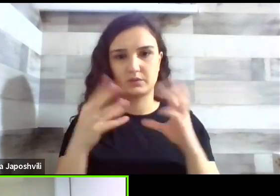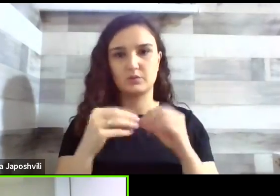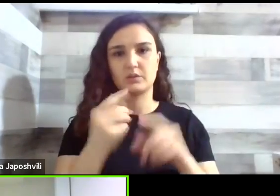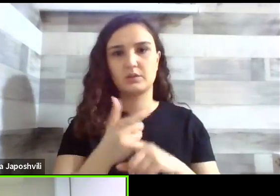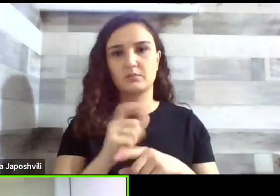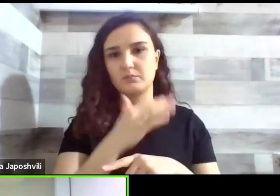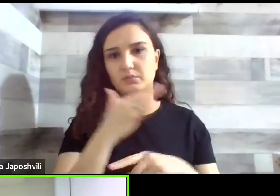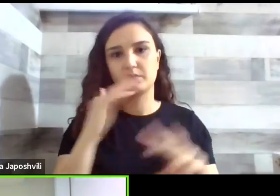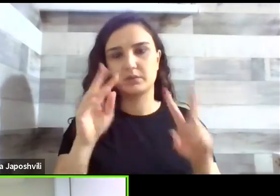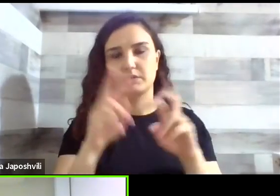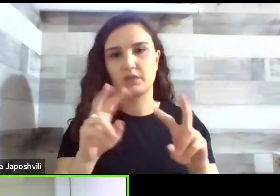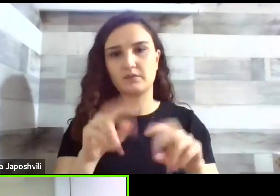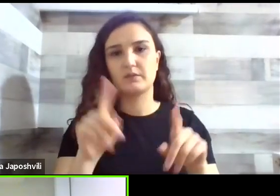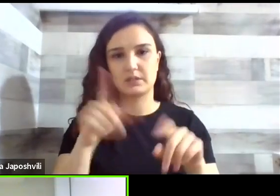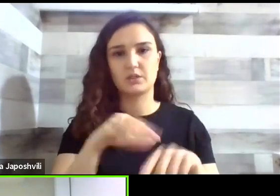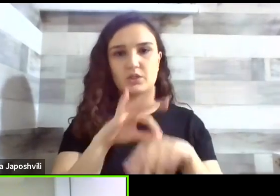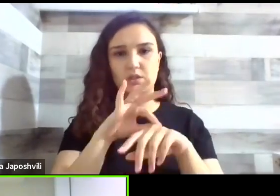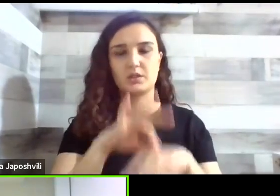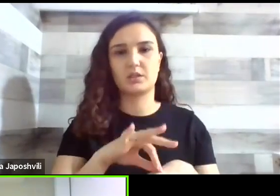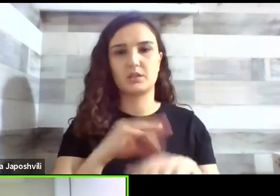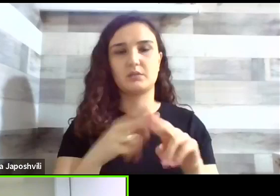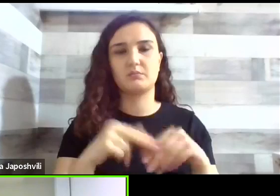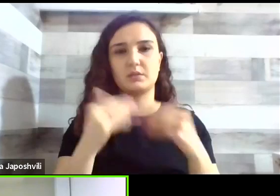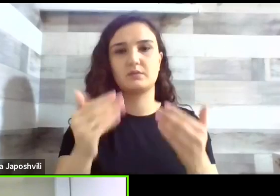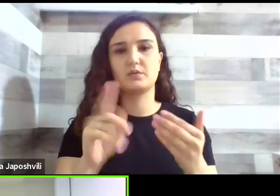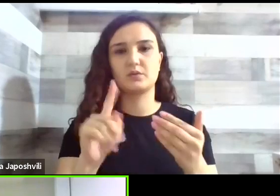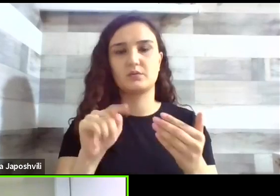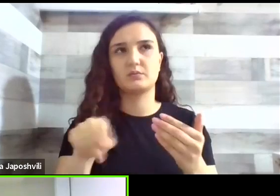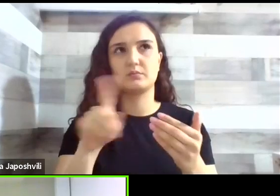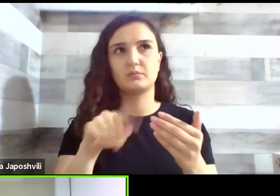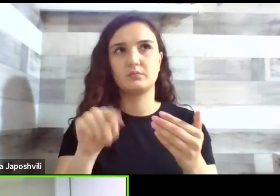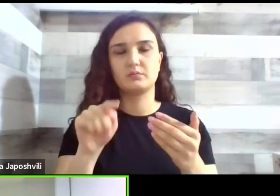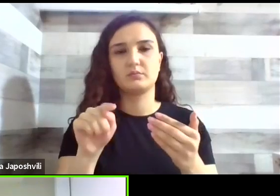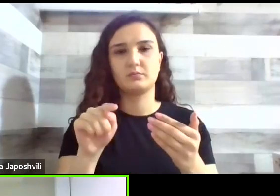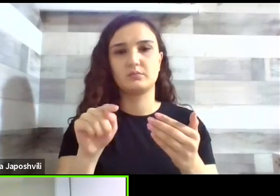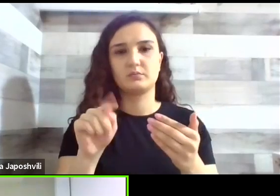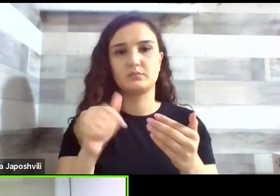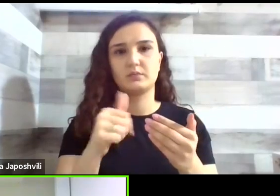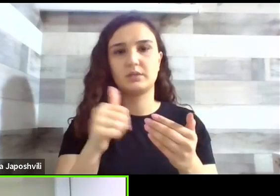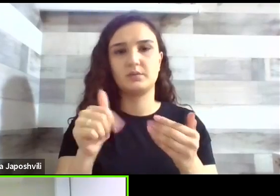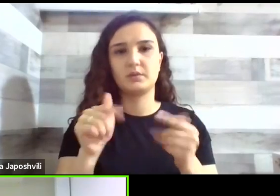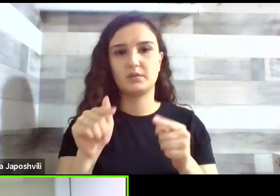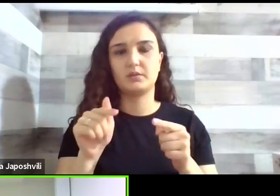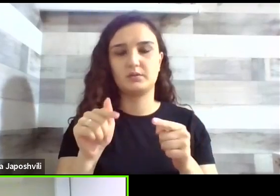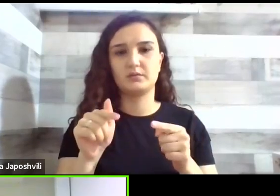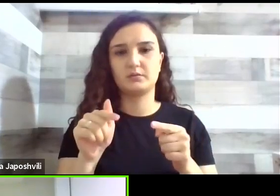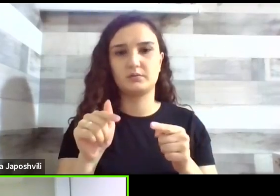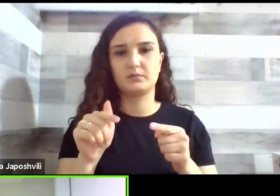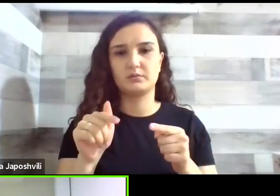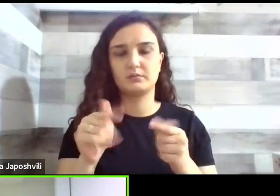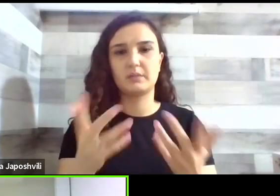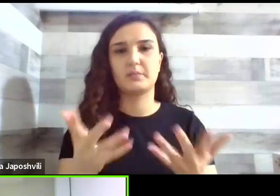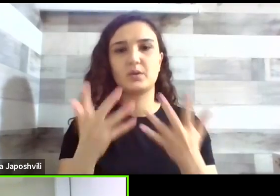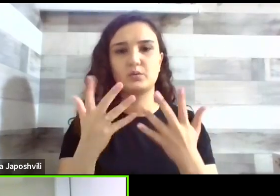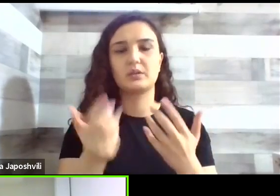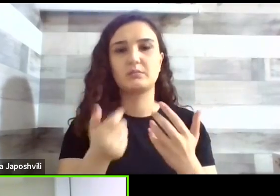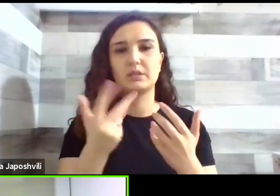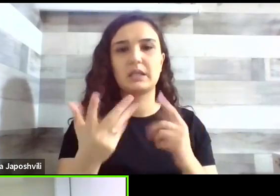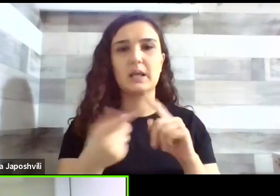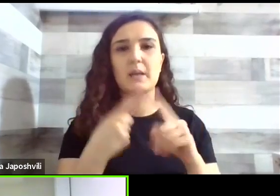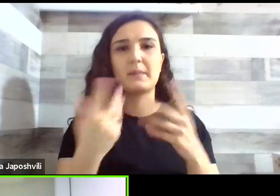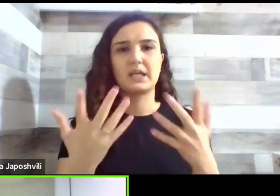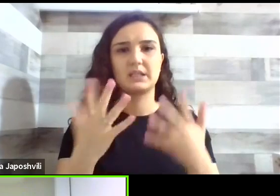ბევრი კვლევაც კი ჩატარდა იმისათვის, რომ შეეფასებინათ როგორც რამდენად ეფექტური, ასევე რამდენად ეფექტიანია,